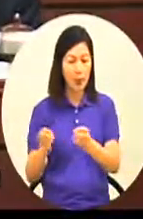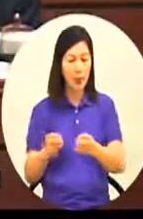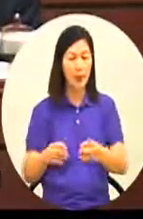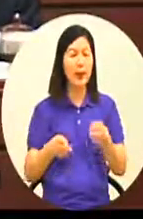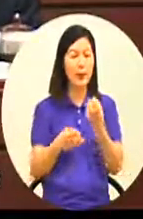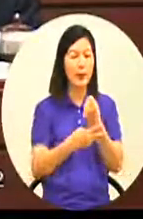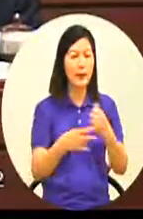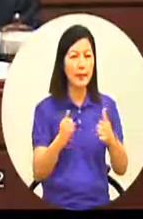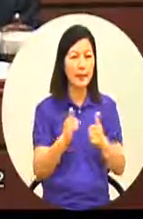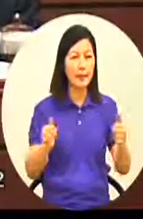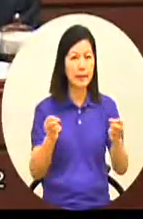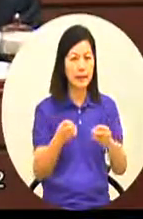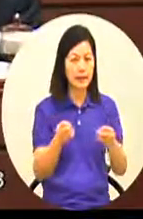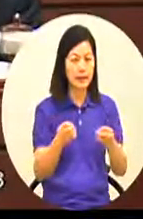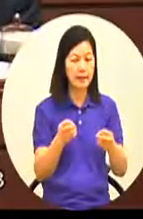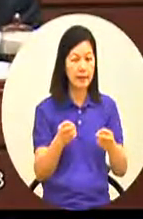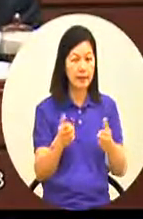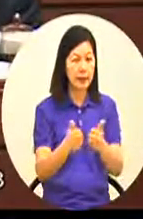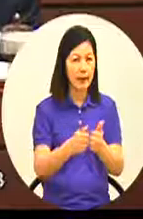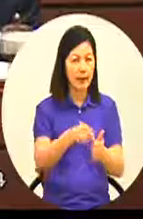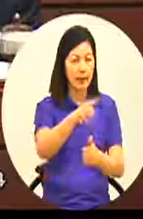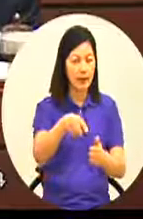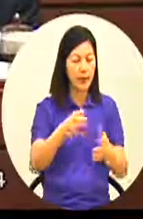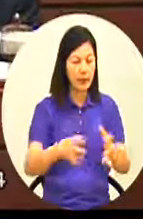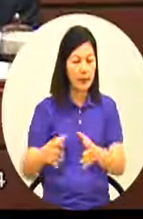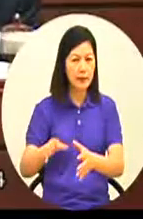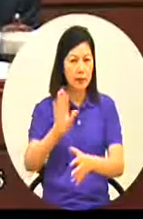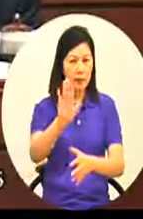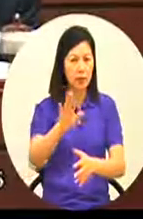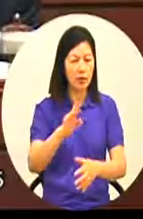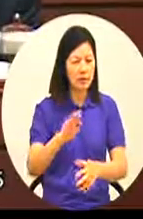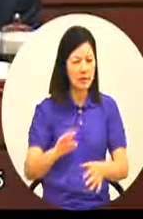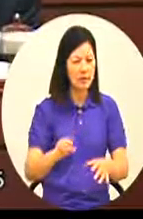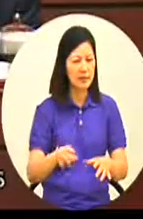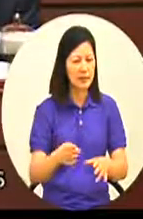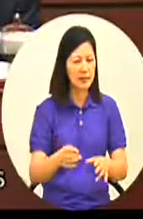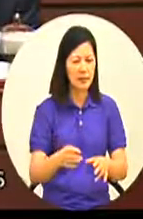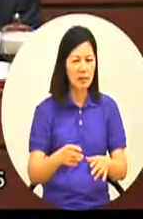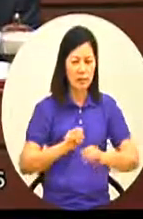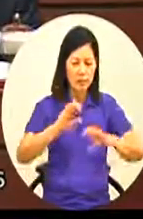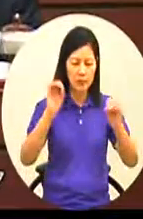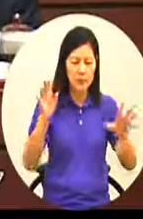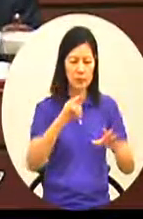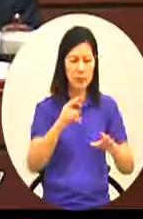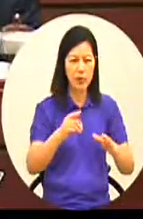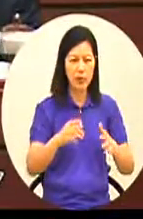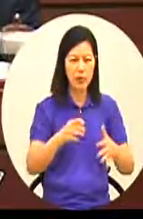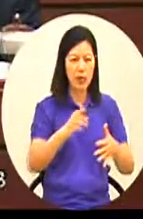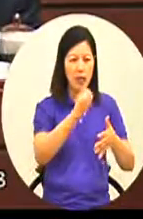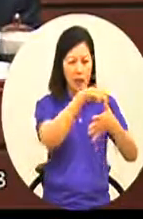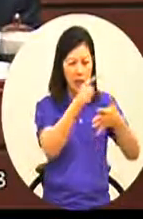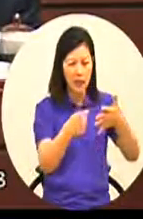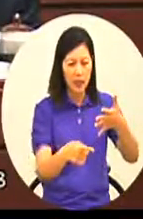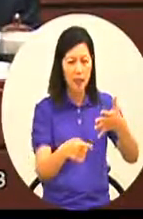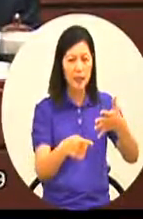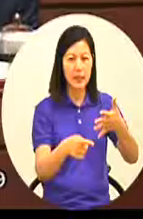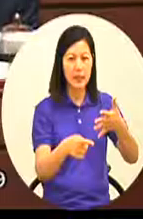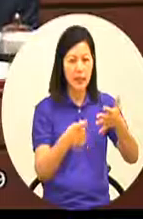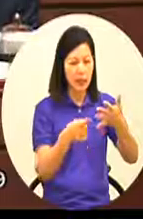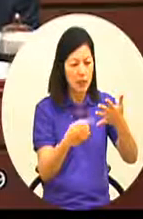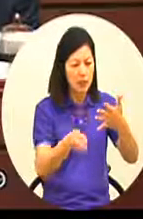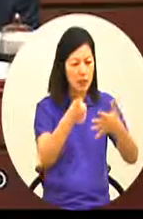会，咱一直都有在办啦。但是伊这有当时在启动的机制吼，其实有当时是由下而上，你定位啦，刚刚讲啊，这有必